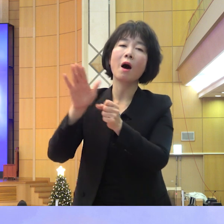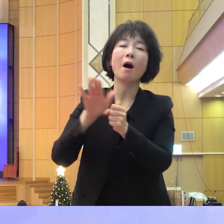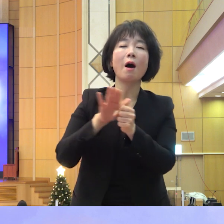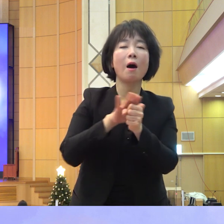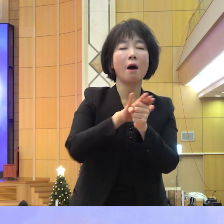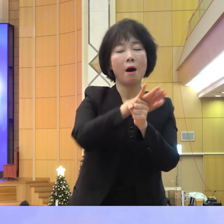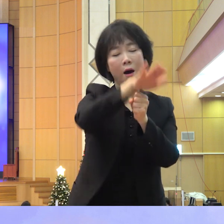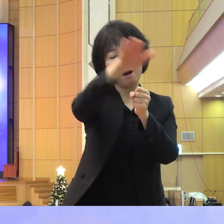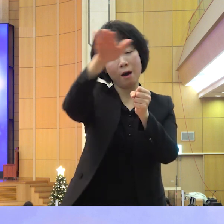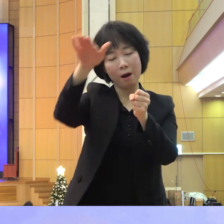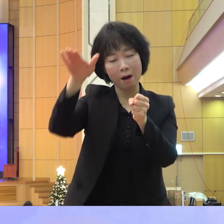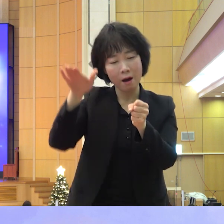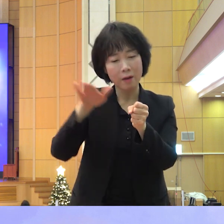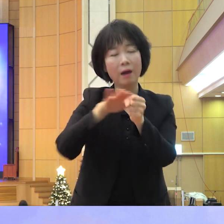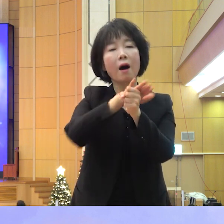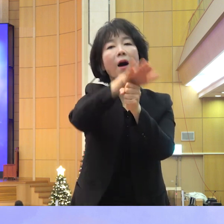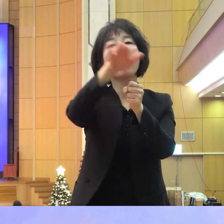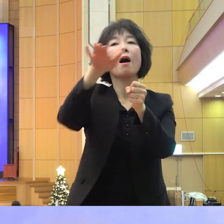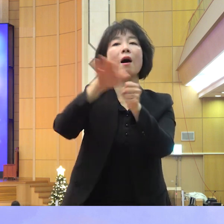예수